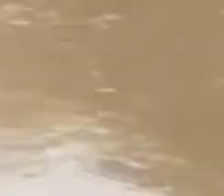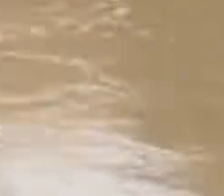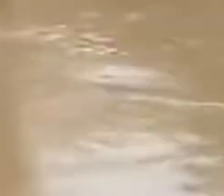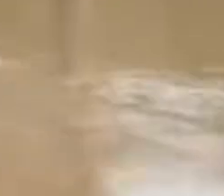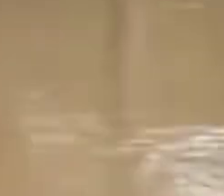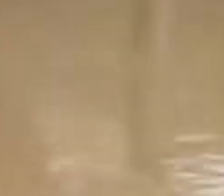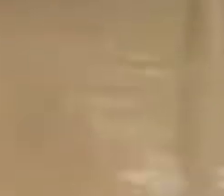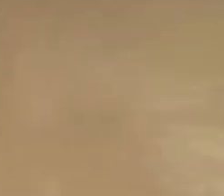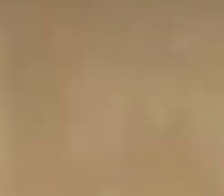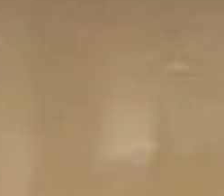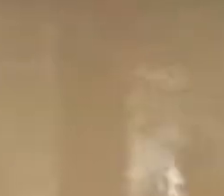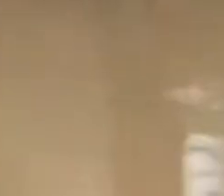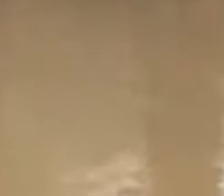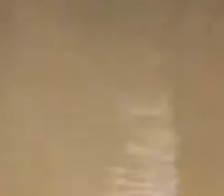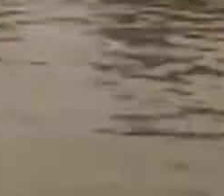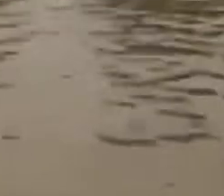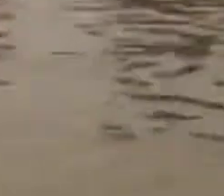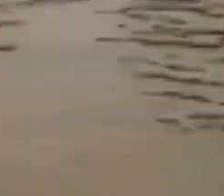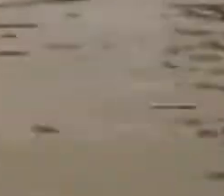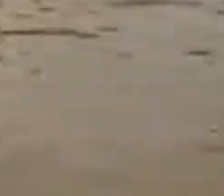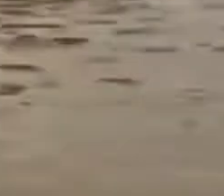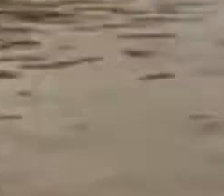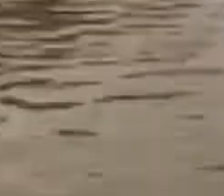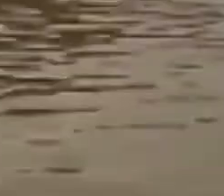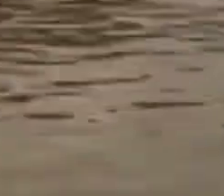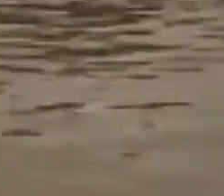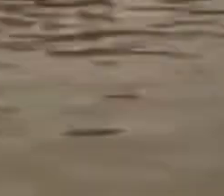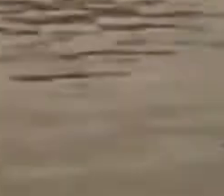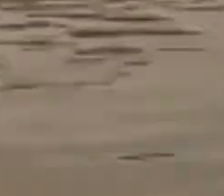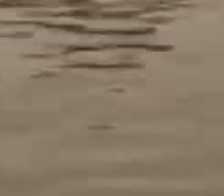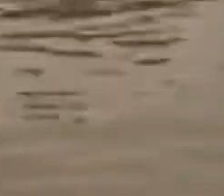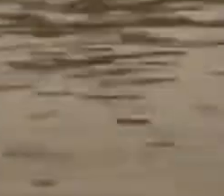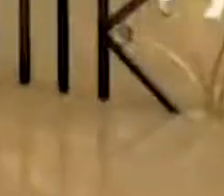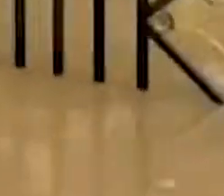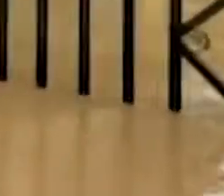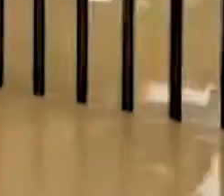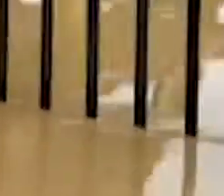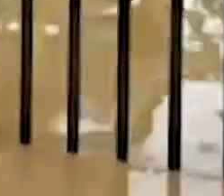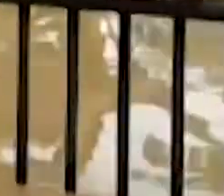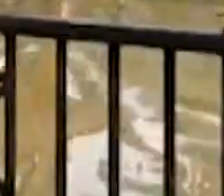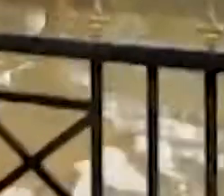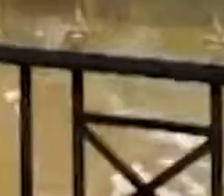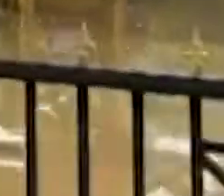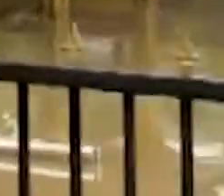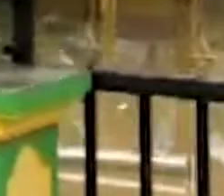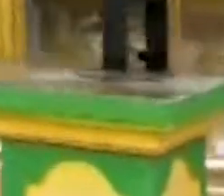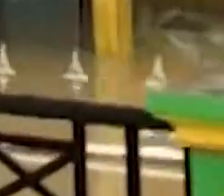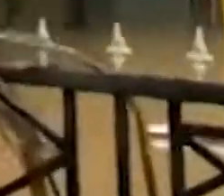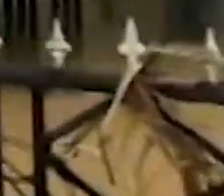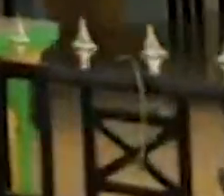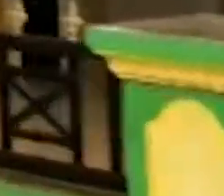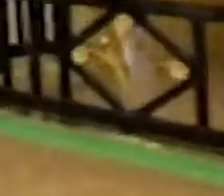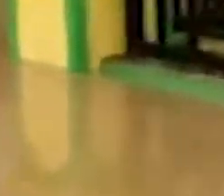Sukodono Lumajang Jawa Timur terendam banjir setinggi 2 meter. Meski sejumlah warga memilih mengungsi, namun masih ada sebagian warga yang